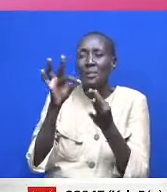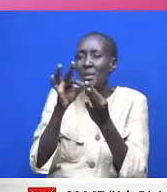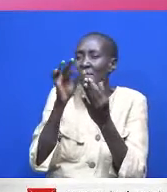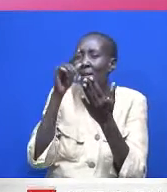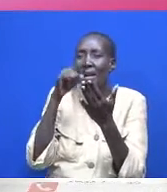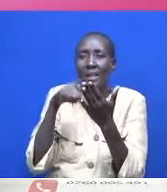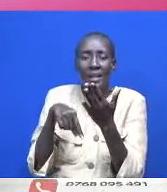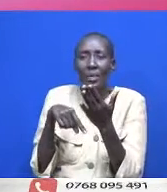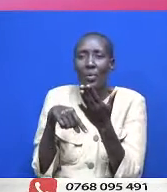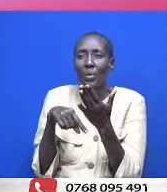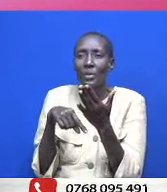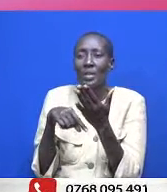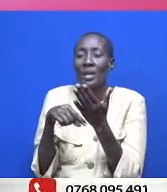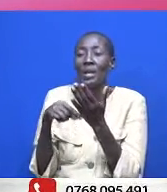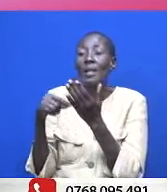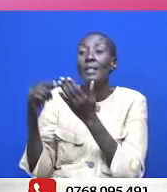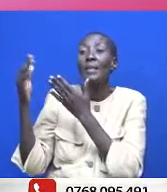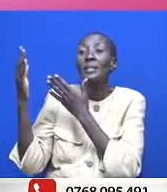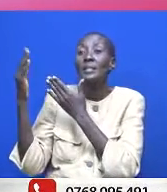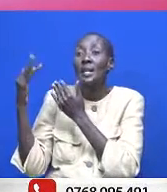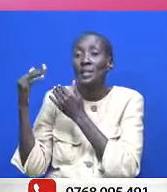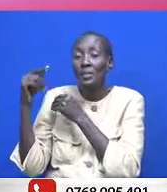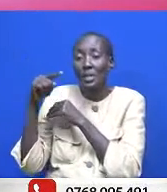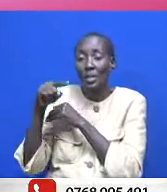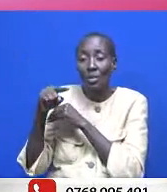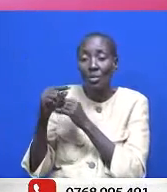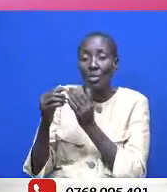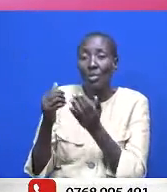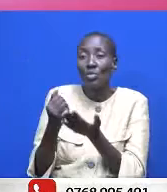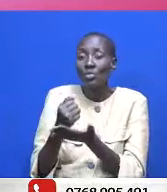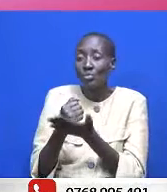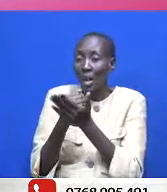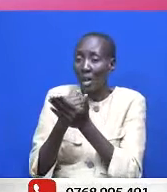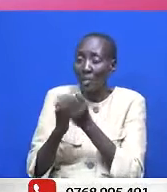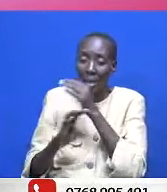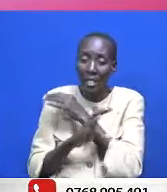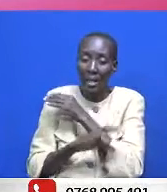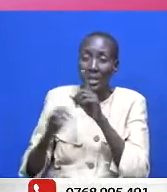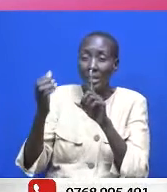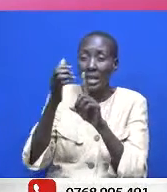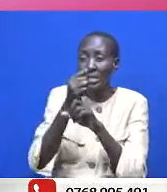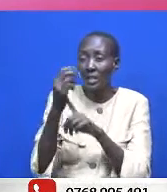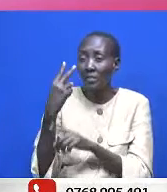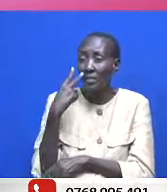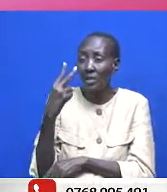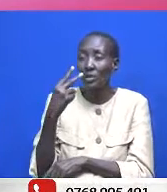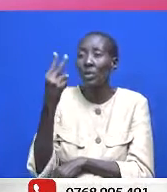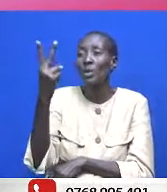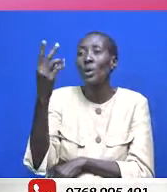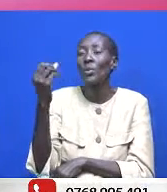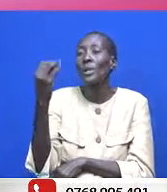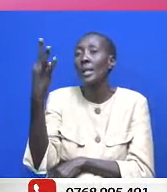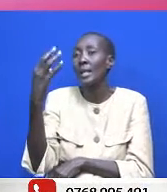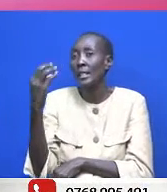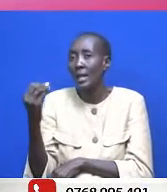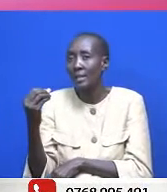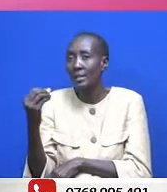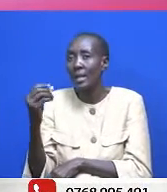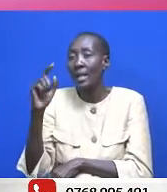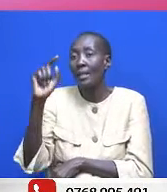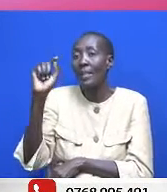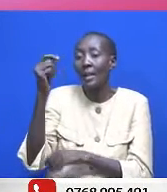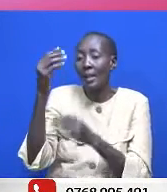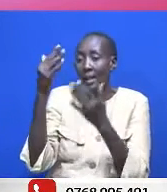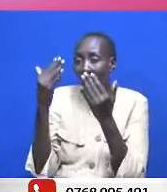ambaye unahitaji kufanya ili nchi yetu ifike Vision 2030, ambapo Kenya inatakiwa kuwa nchi ya hali ya